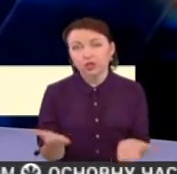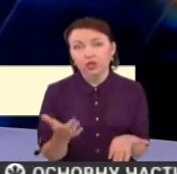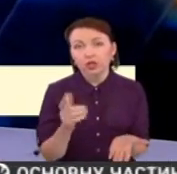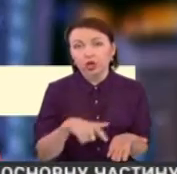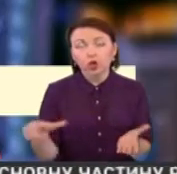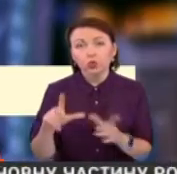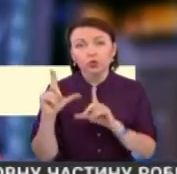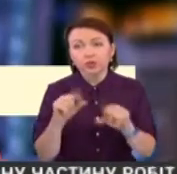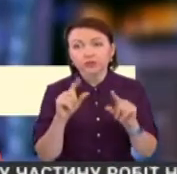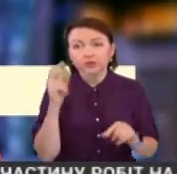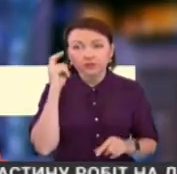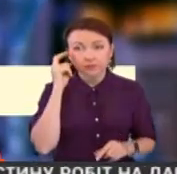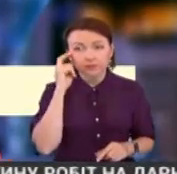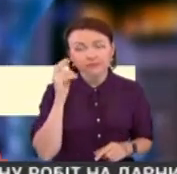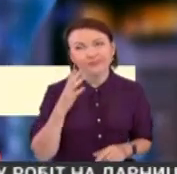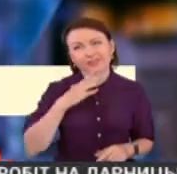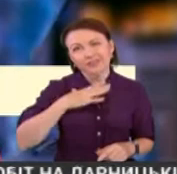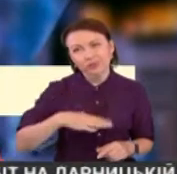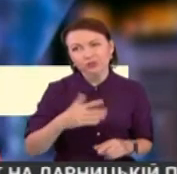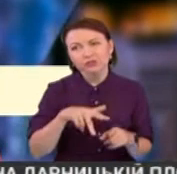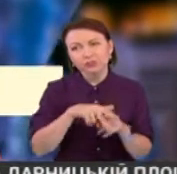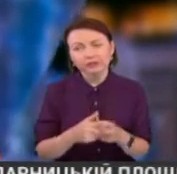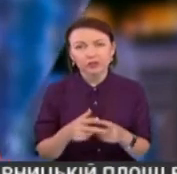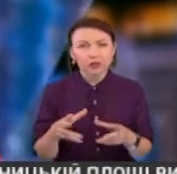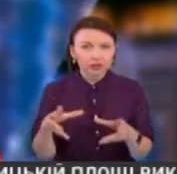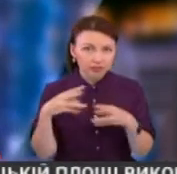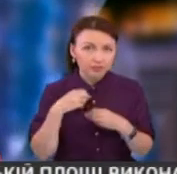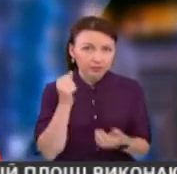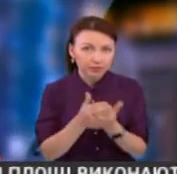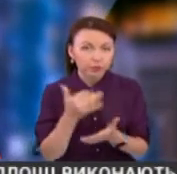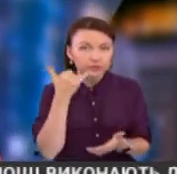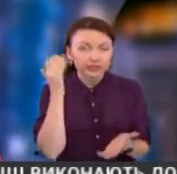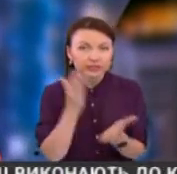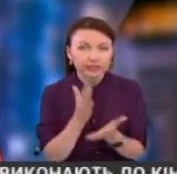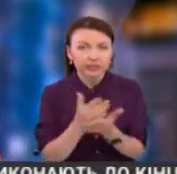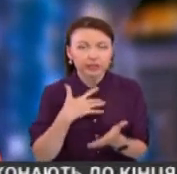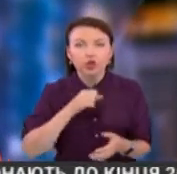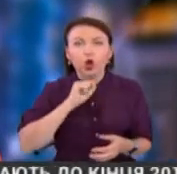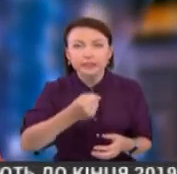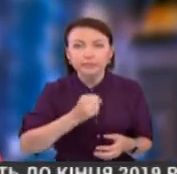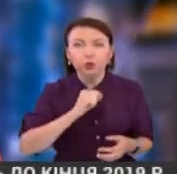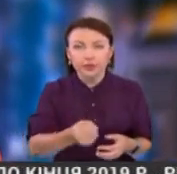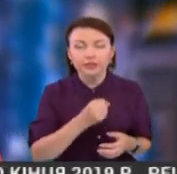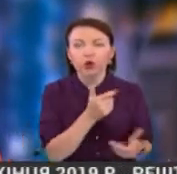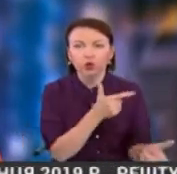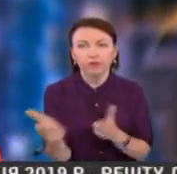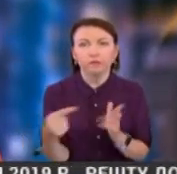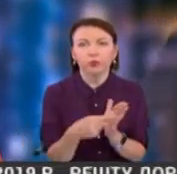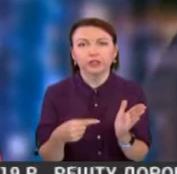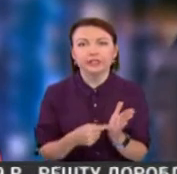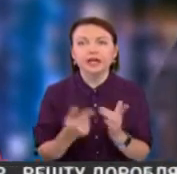в Київ. Пане Олександре, вимушені вас перервати, давайте, тому що з нами на прямому зв'язку вже є наш кореспондент, який готовий поділитися з